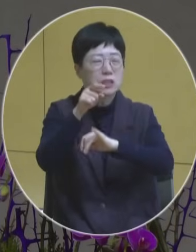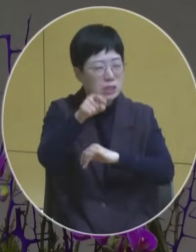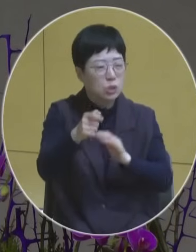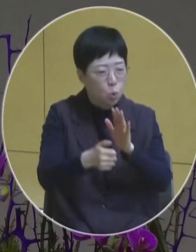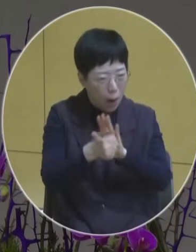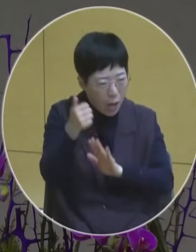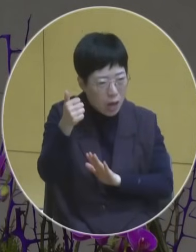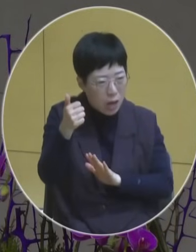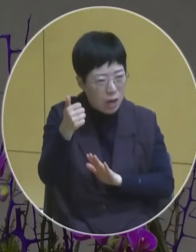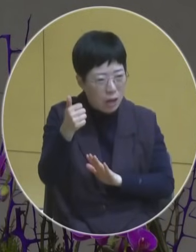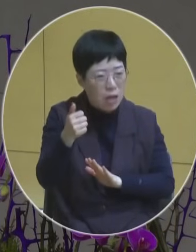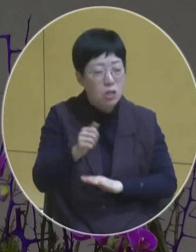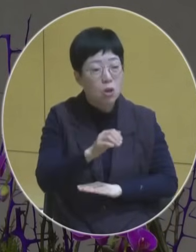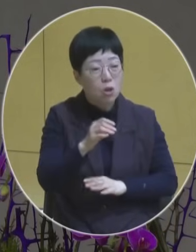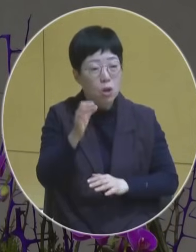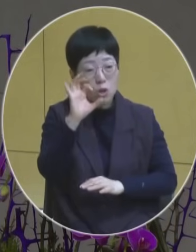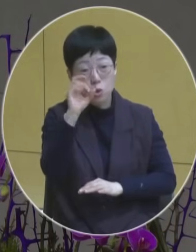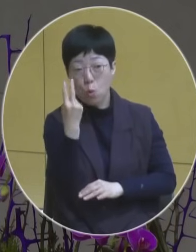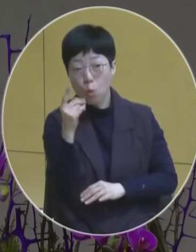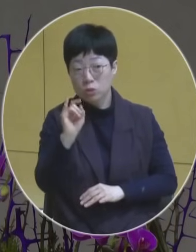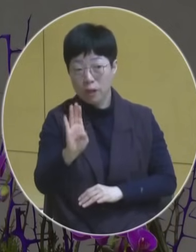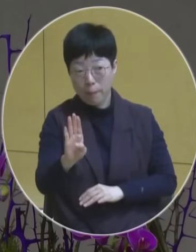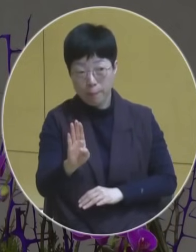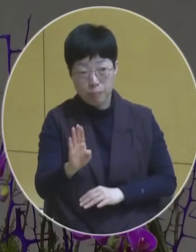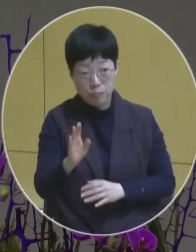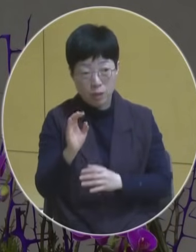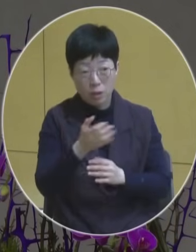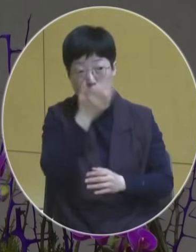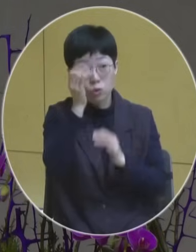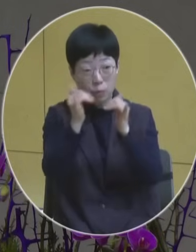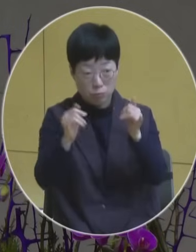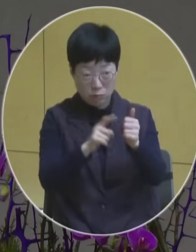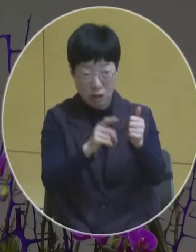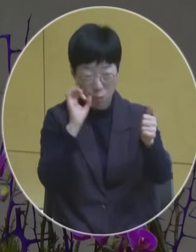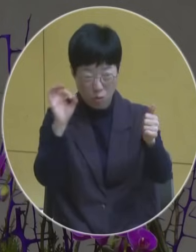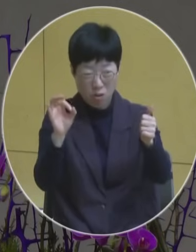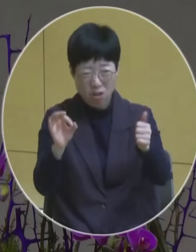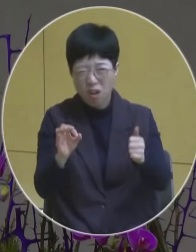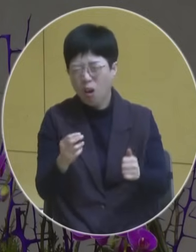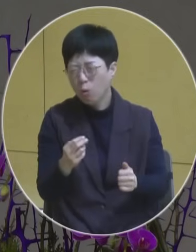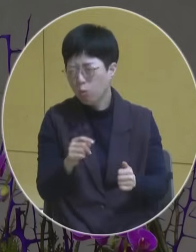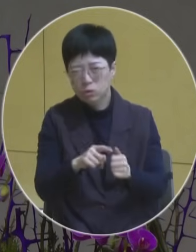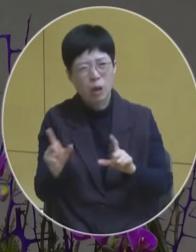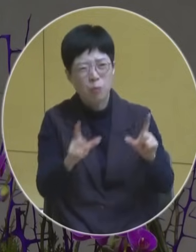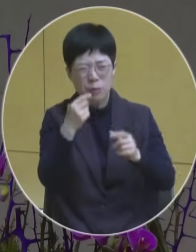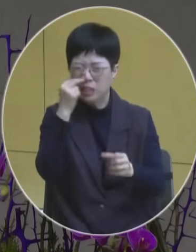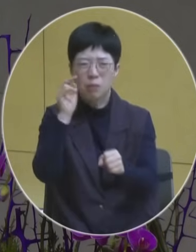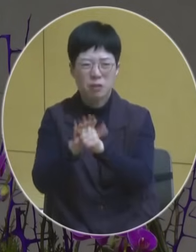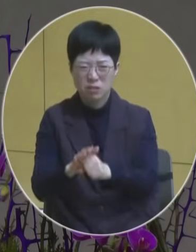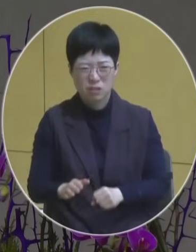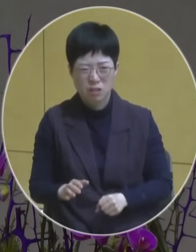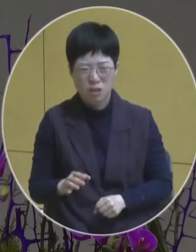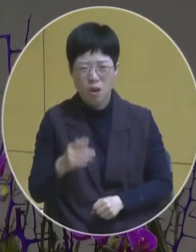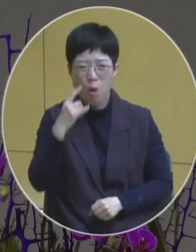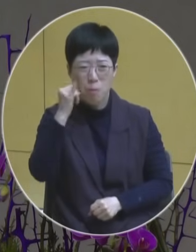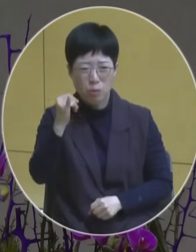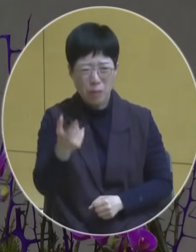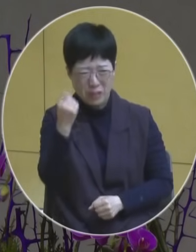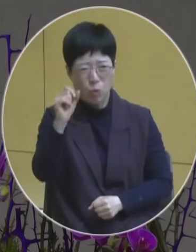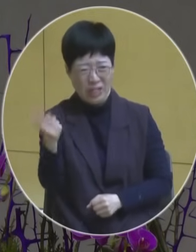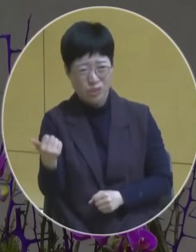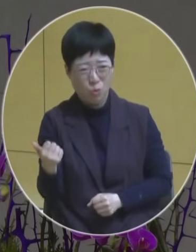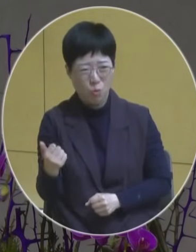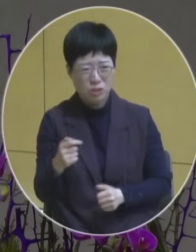그 소망이에요. 여러분, 요셉의 경우를 한번 볼 수 있죠. 요셉은 어떻습니까? 기가 막히지 않아요? 어머니를 일찍